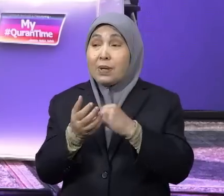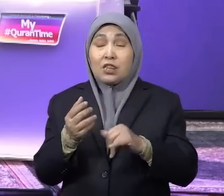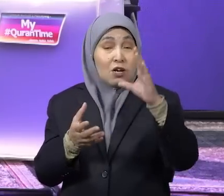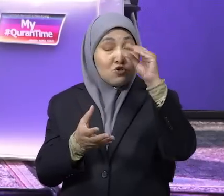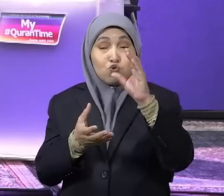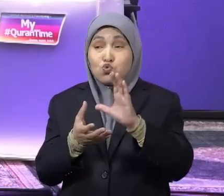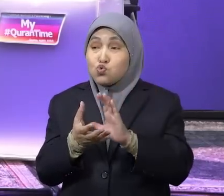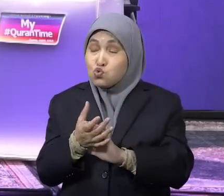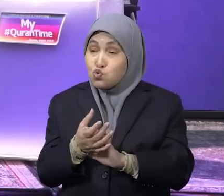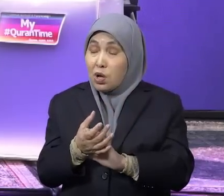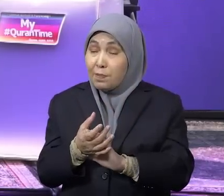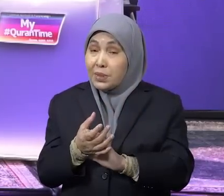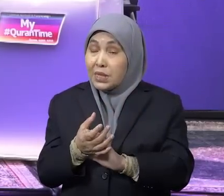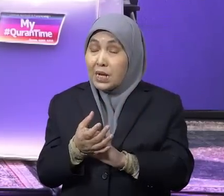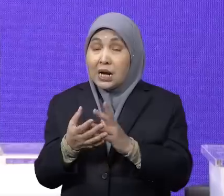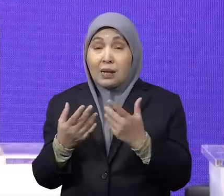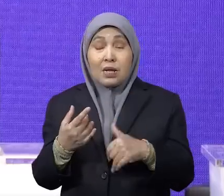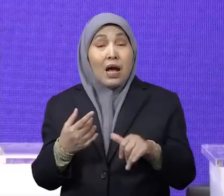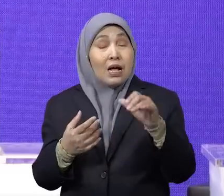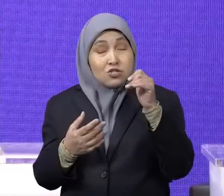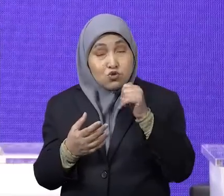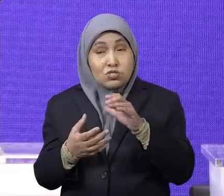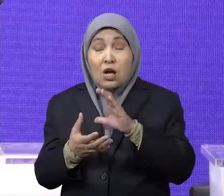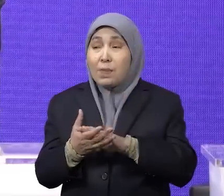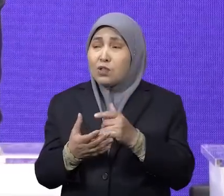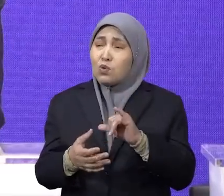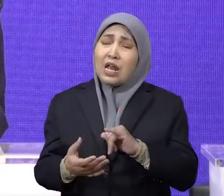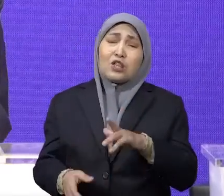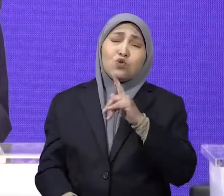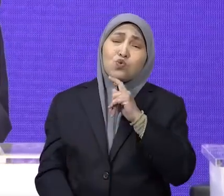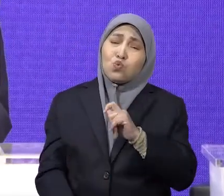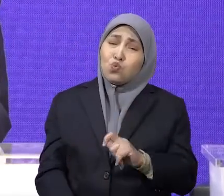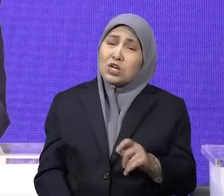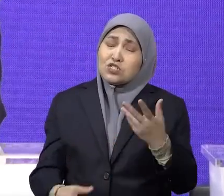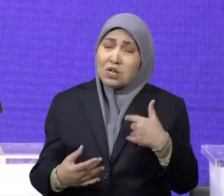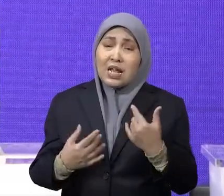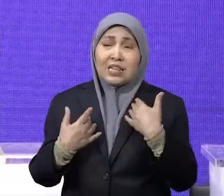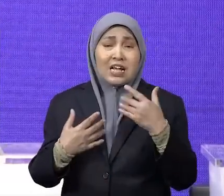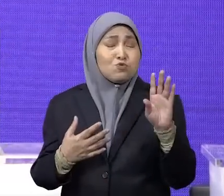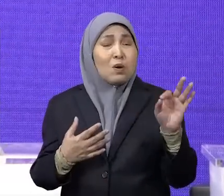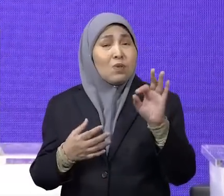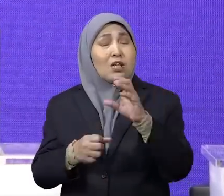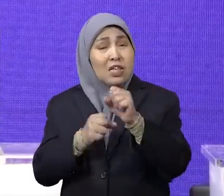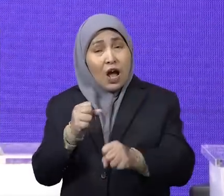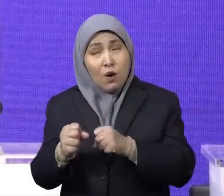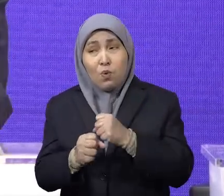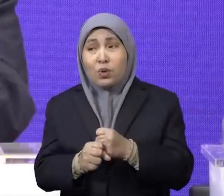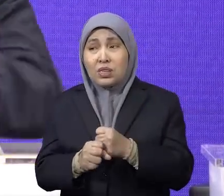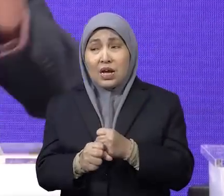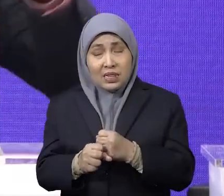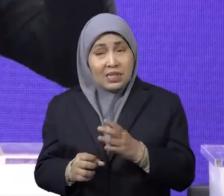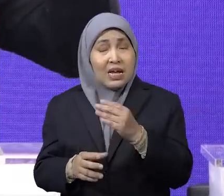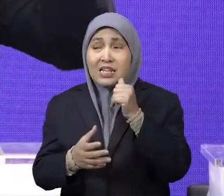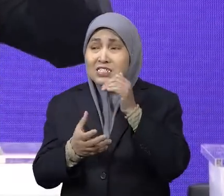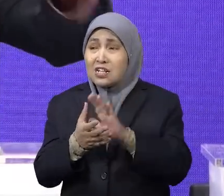Suaminya dia kata, wa mraati aqir, faqad balaghani al-kibaru, aku ni dah tua dah. Ada yang kata riwayat kata 99 tahun dah. Wa mraati aqir,